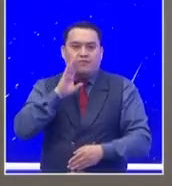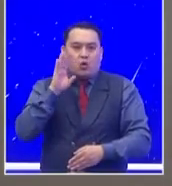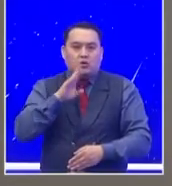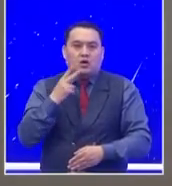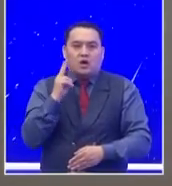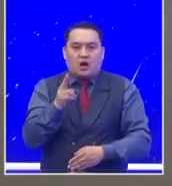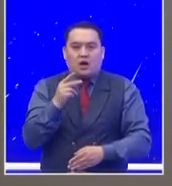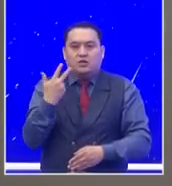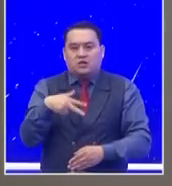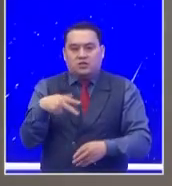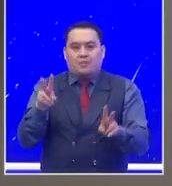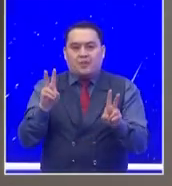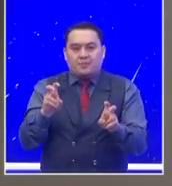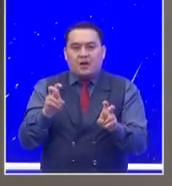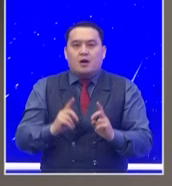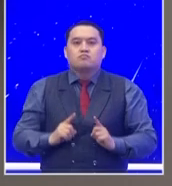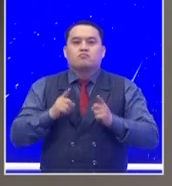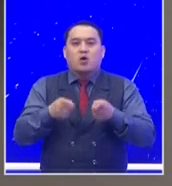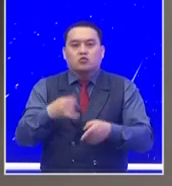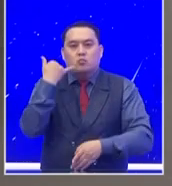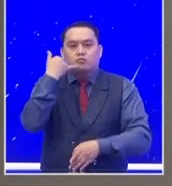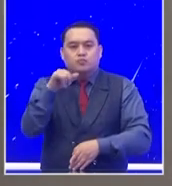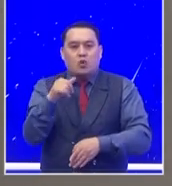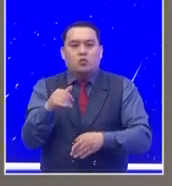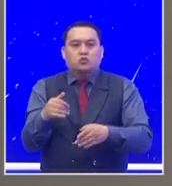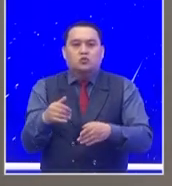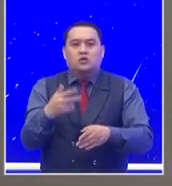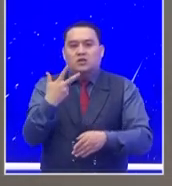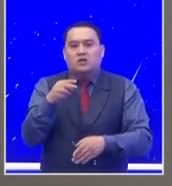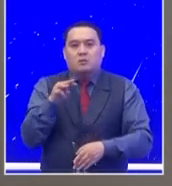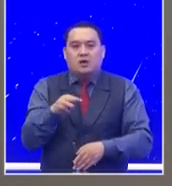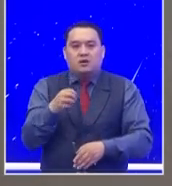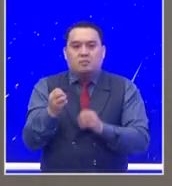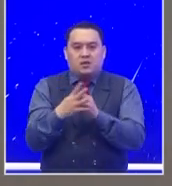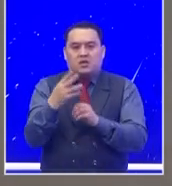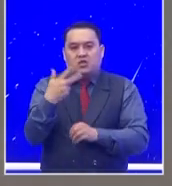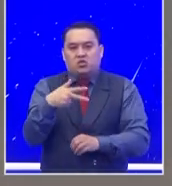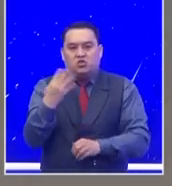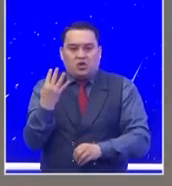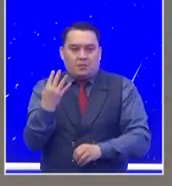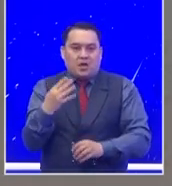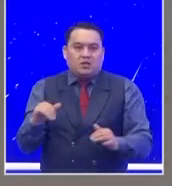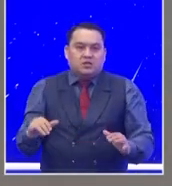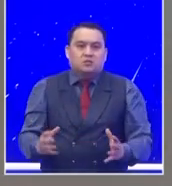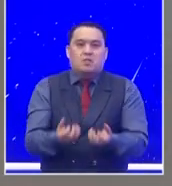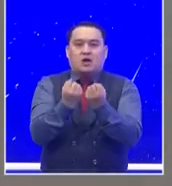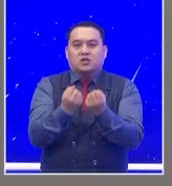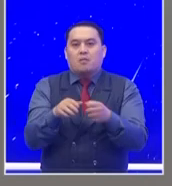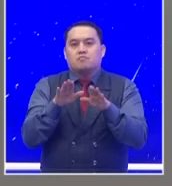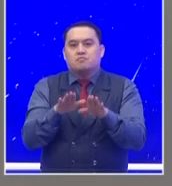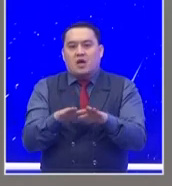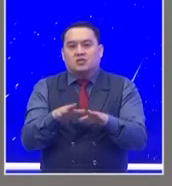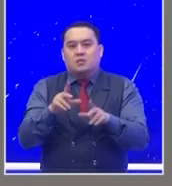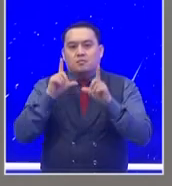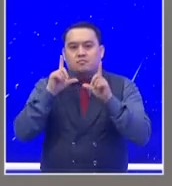водоеме к 30 сообщения поступило на пульт дежурного 3 марта в 1534 спасать рыбаков на место происшествия